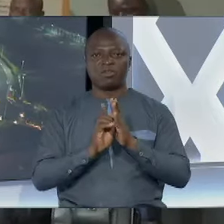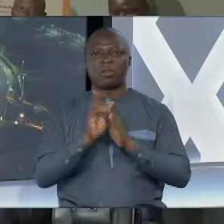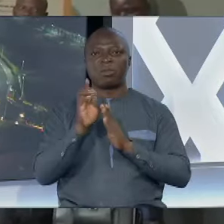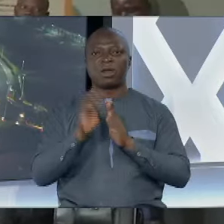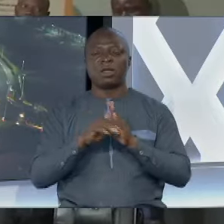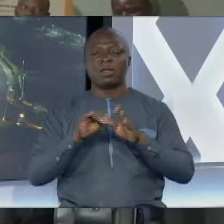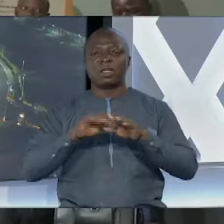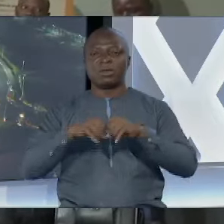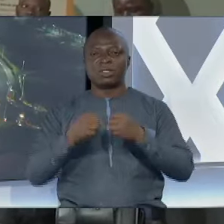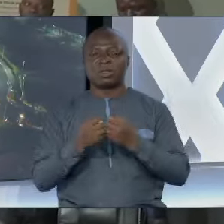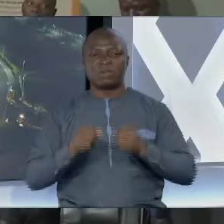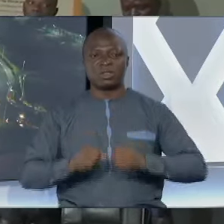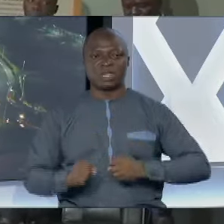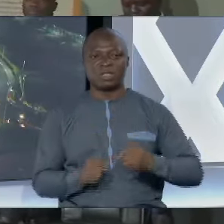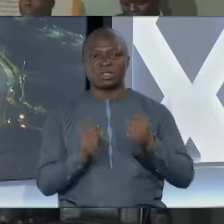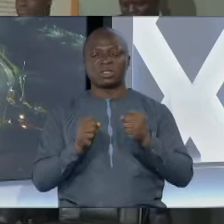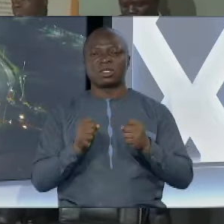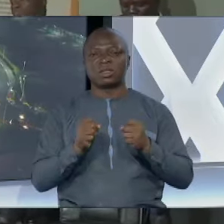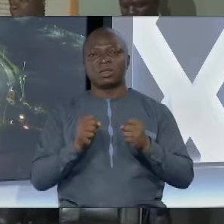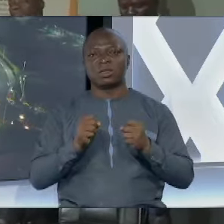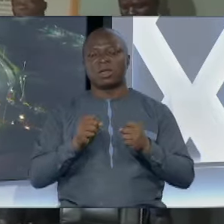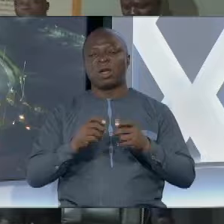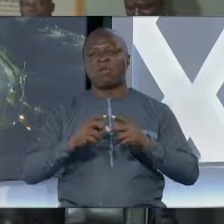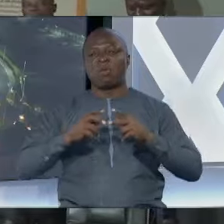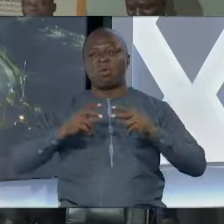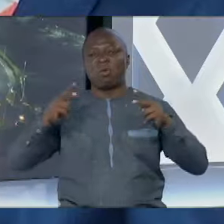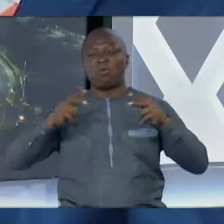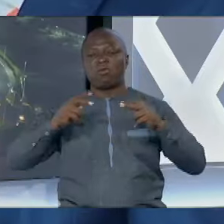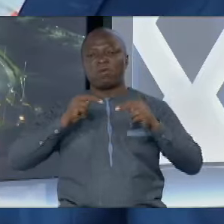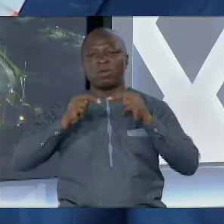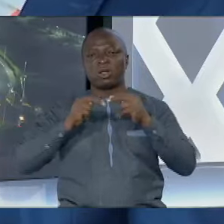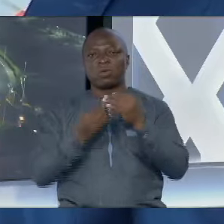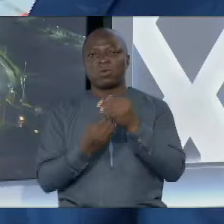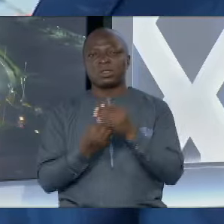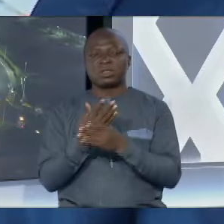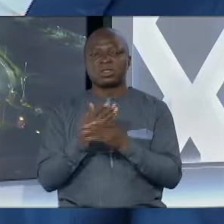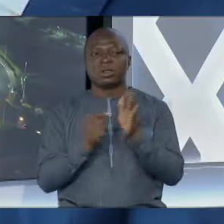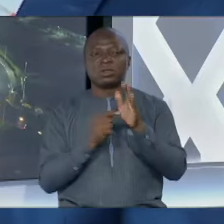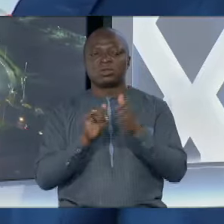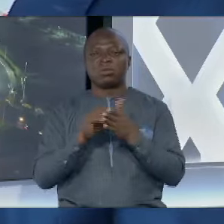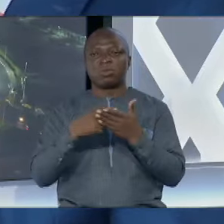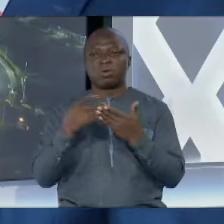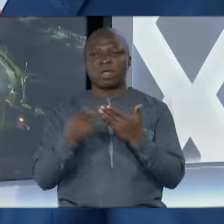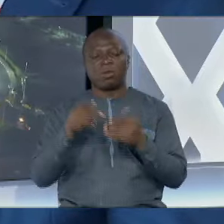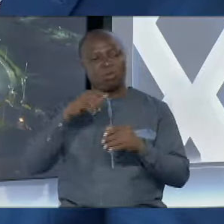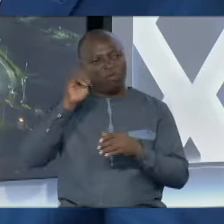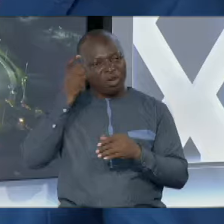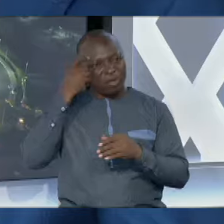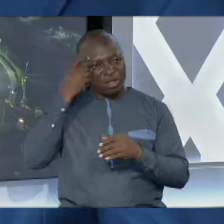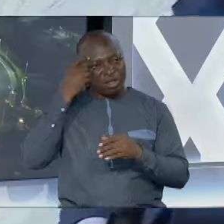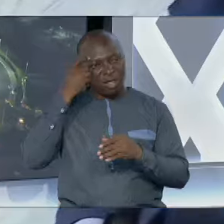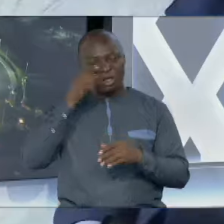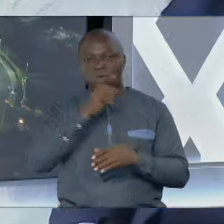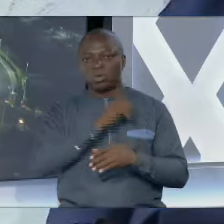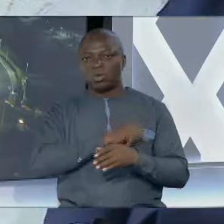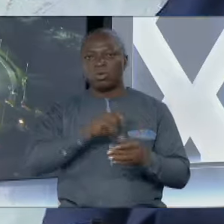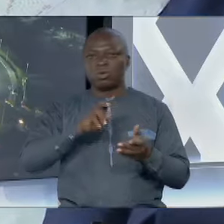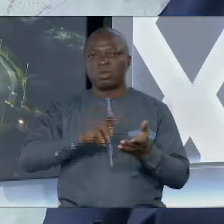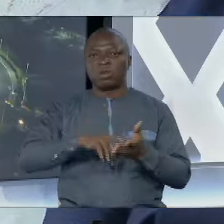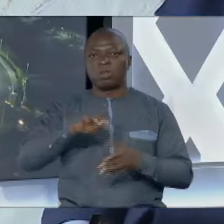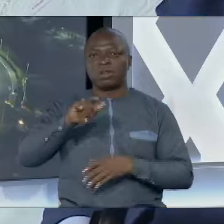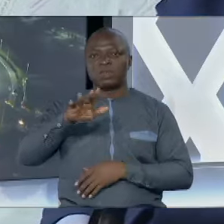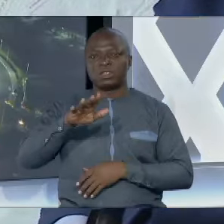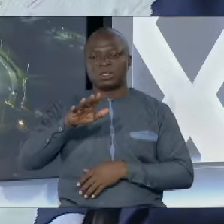dans des secteurs stratégiques à forte croissance déclinée dans la feuille de route gouvernementale Togo